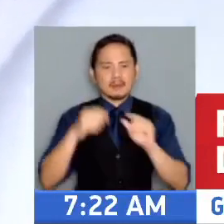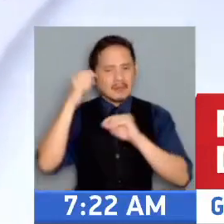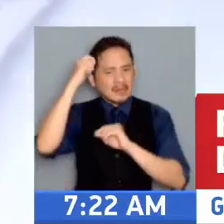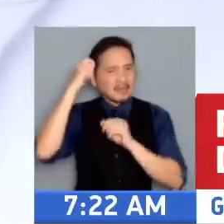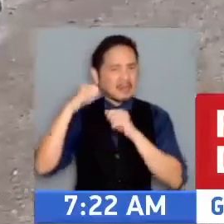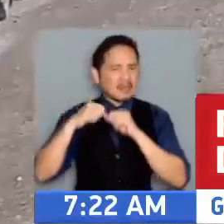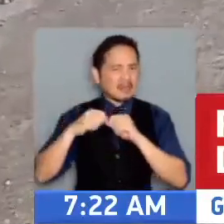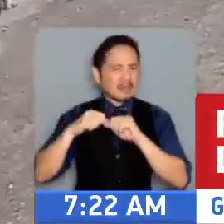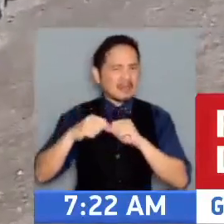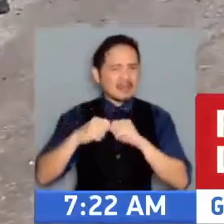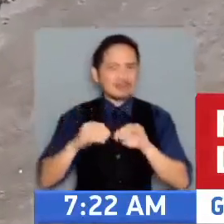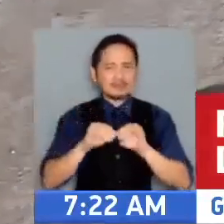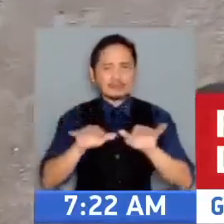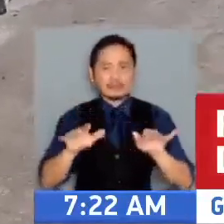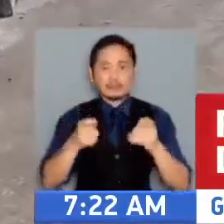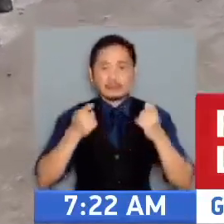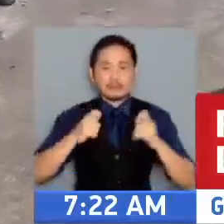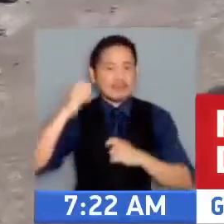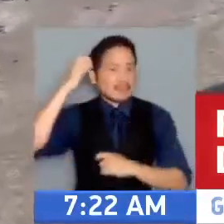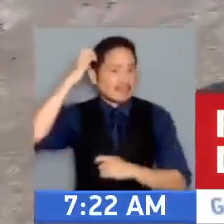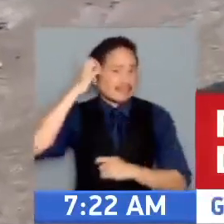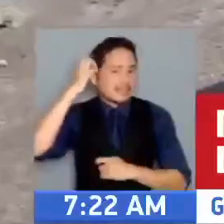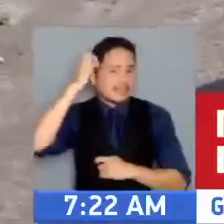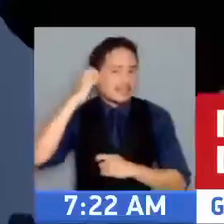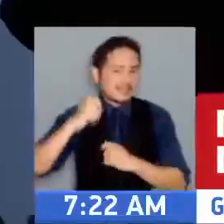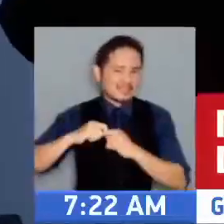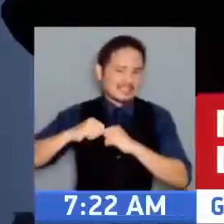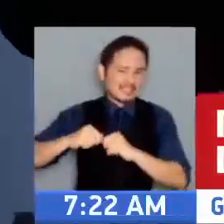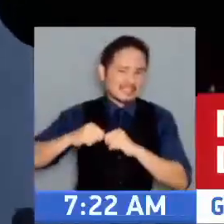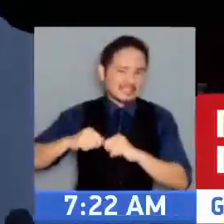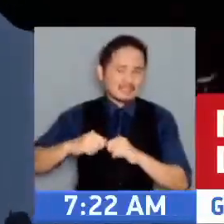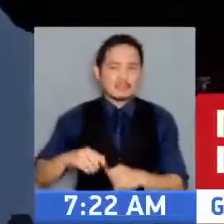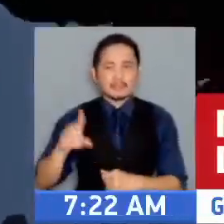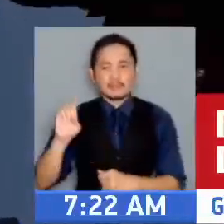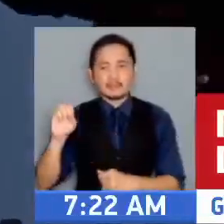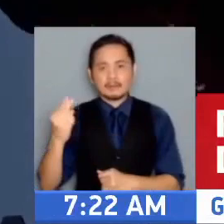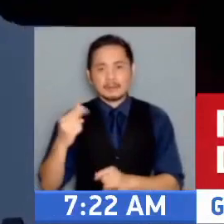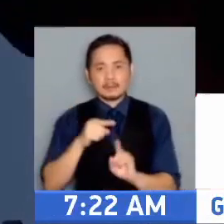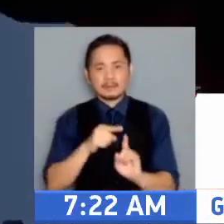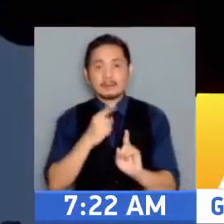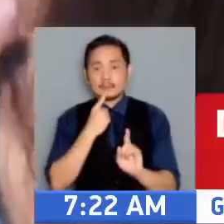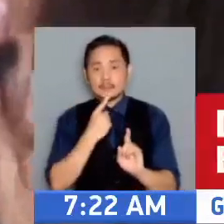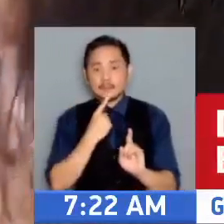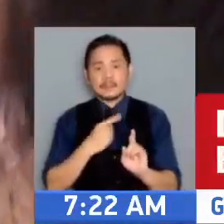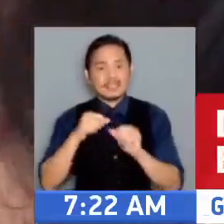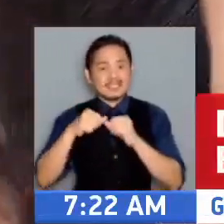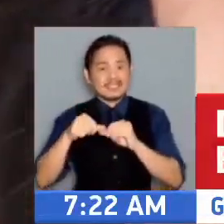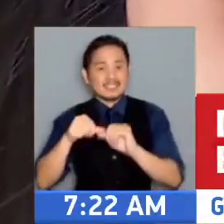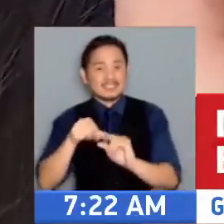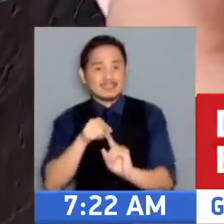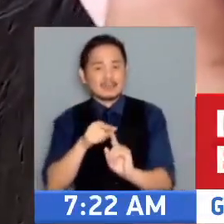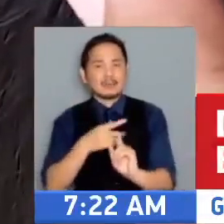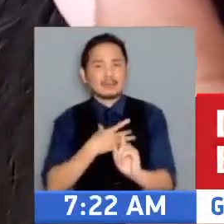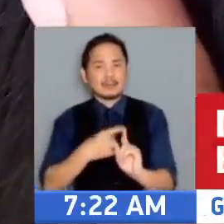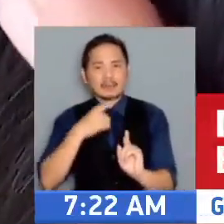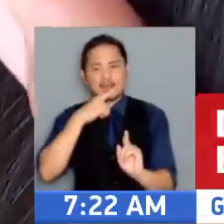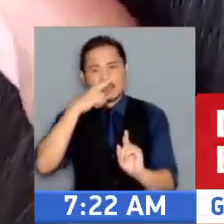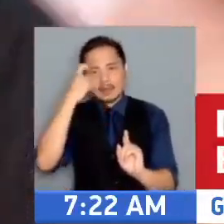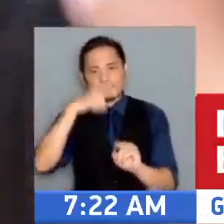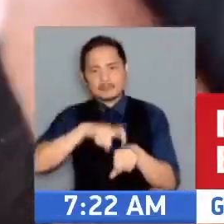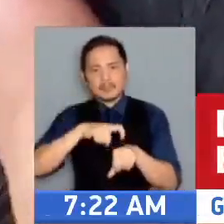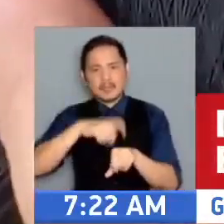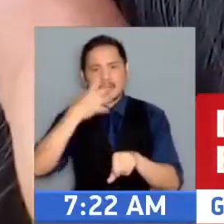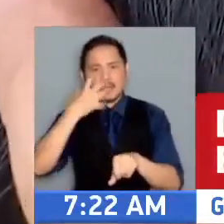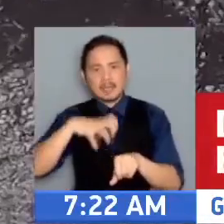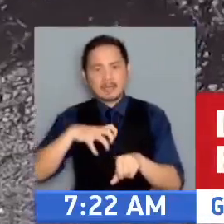at pagtiris. Ayon sa Department of Health, mas gusto ng kuto ang mainit na environment. At ngayon tang init na mas madalas pagpawisan ng isang tao, mas